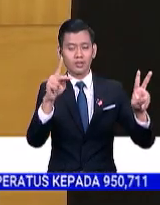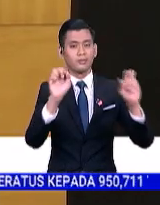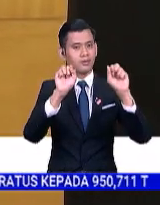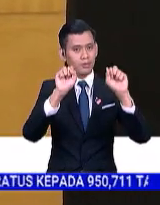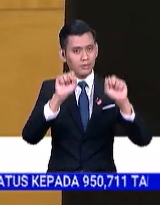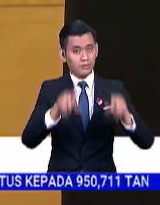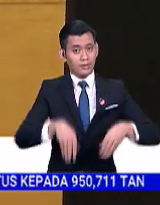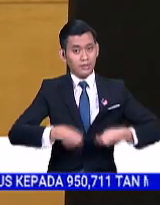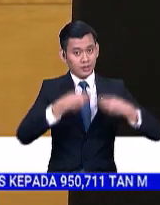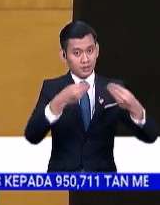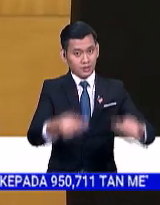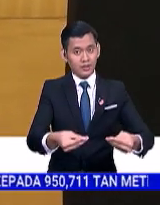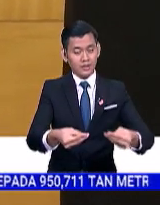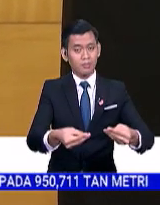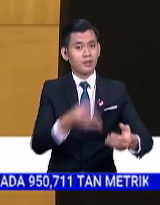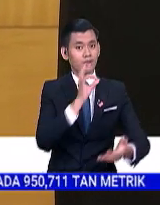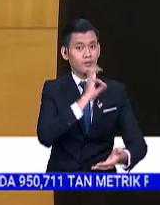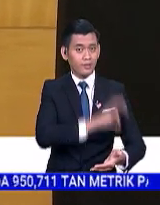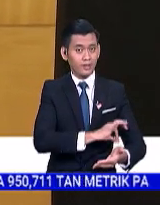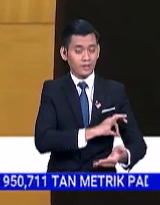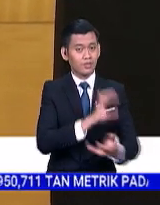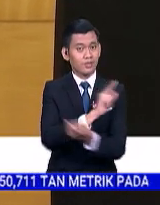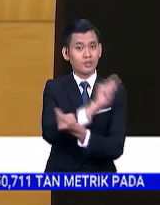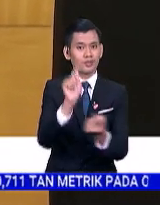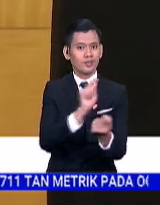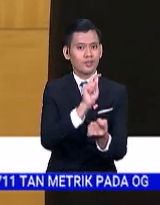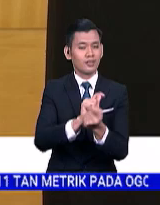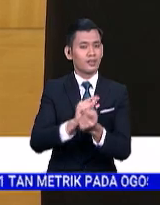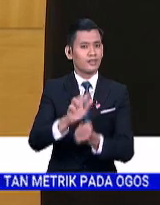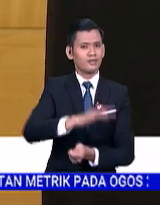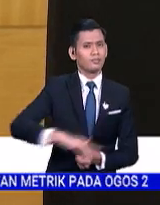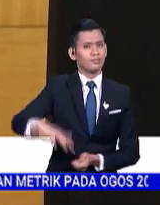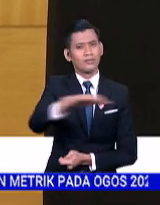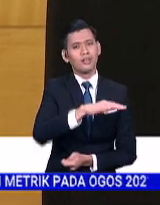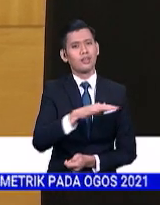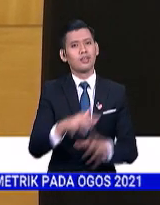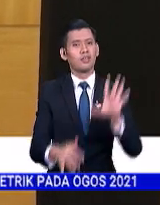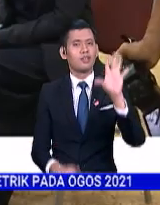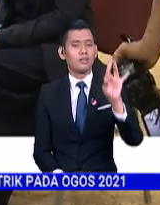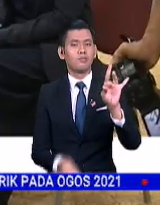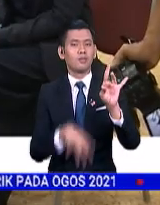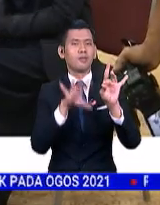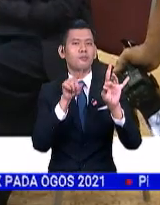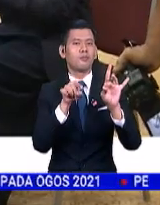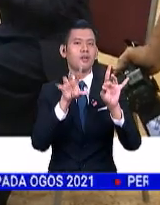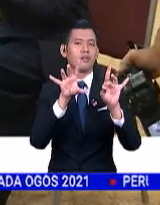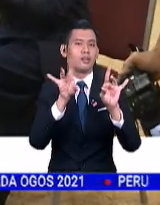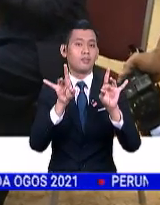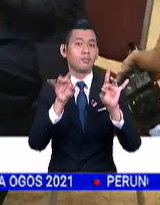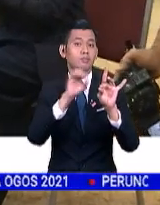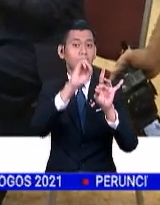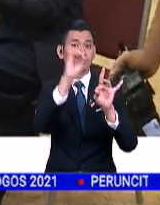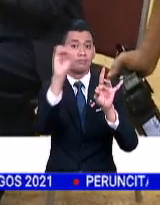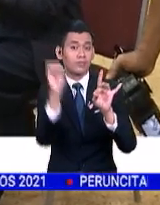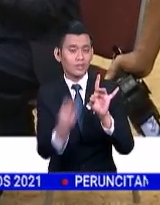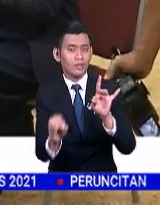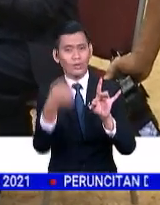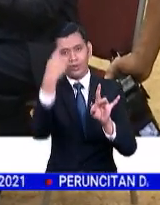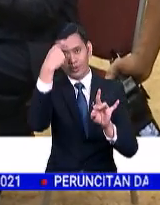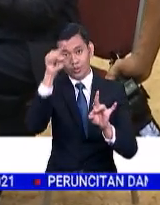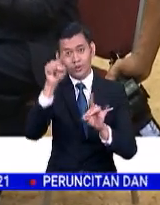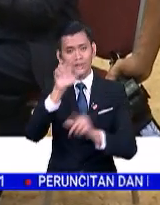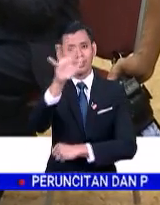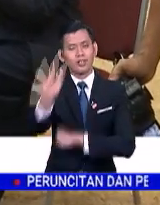kepulangan yang kompetitif secara konsisten dengan poor atau dibidan sebanyak 80800 bagi lima